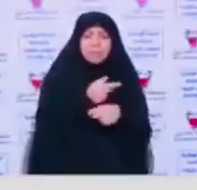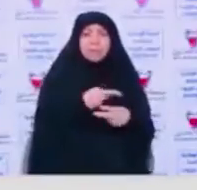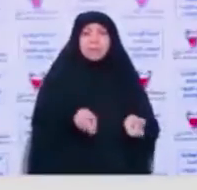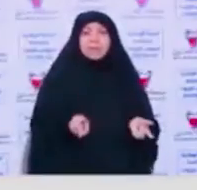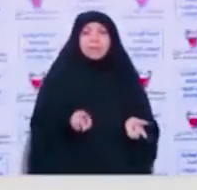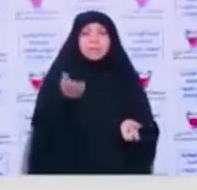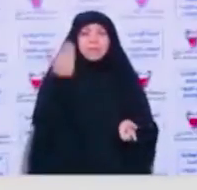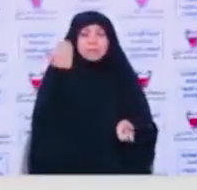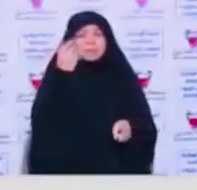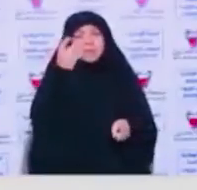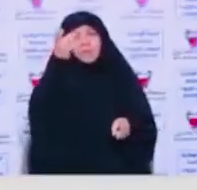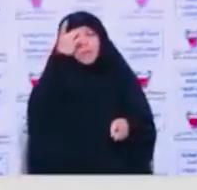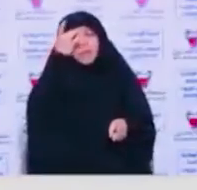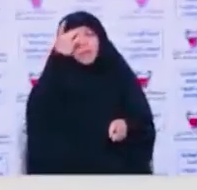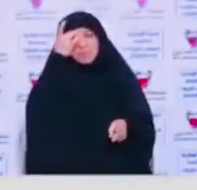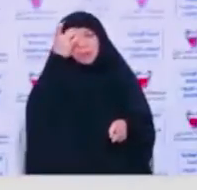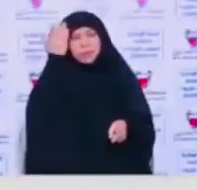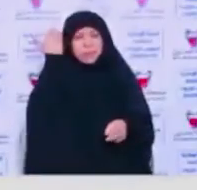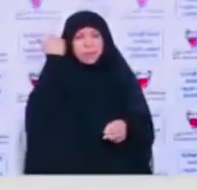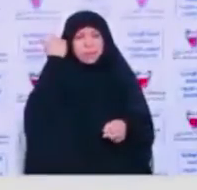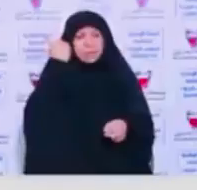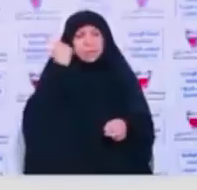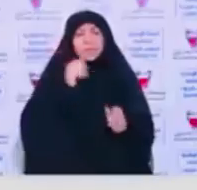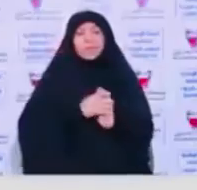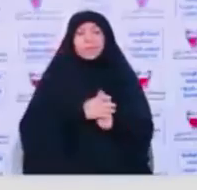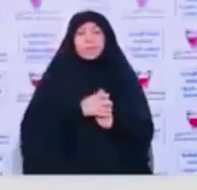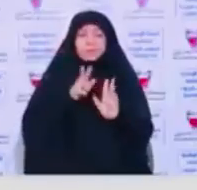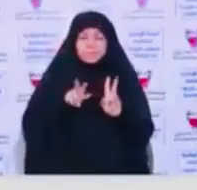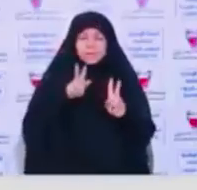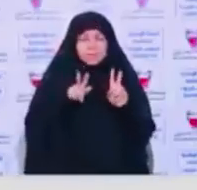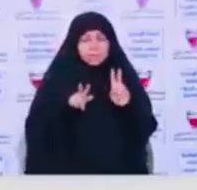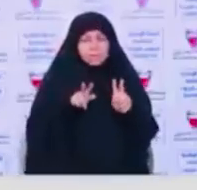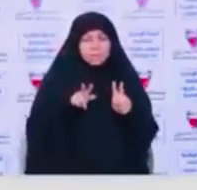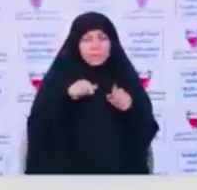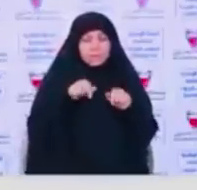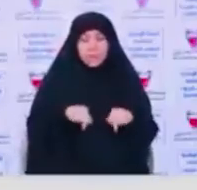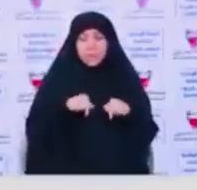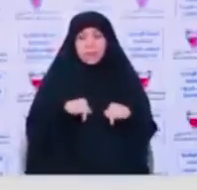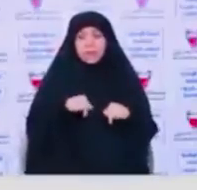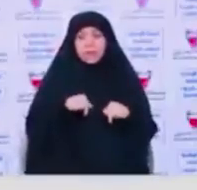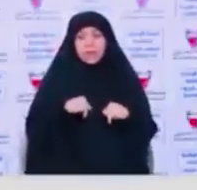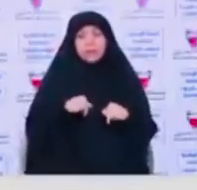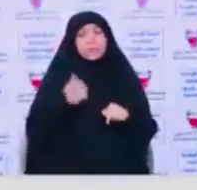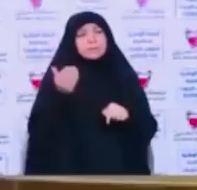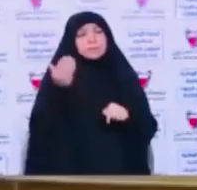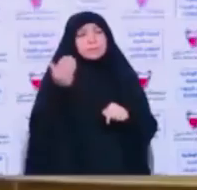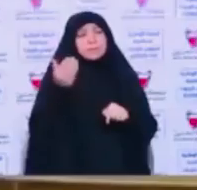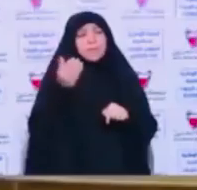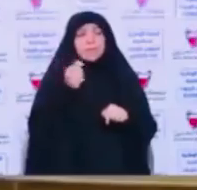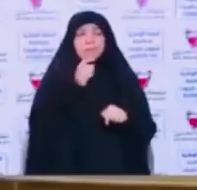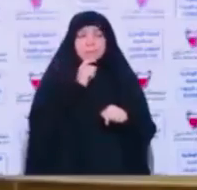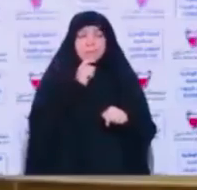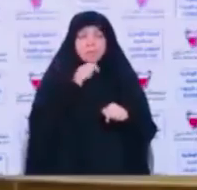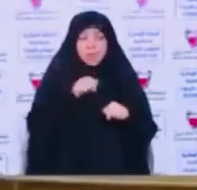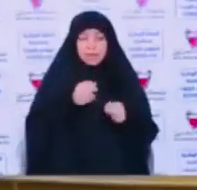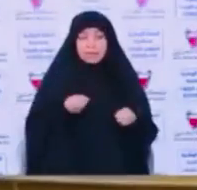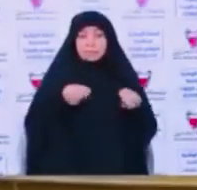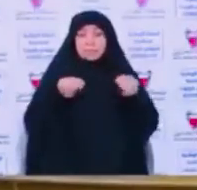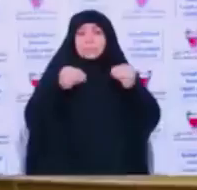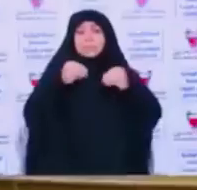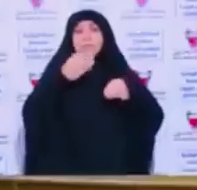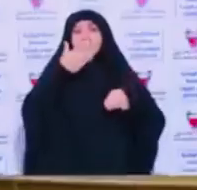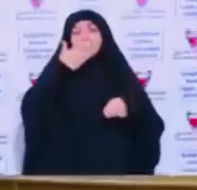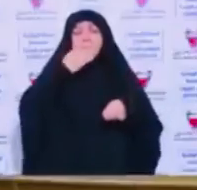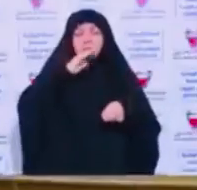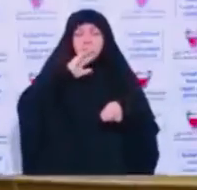في أمراض السارز وأمراض الميرس كوفي قبلها، ولكن فعاليتها فعلا أبدت كبيرة جدا، وهذا نعمة من نعم